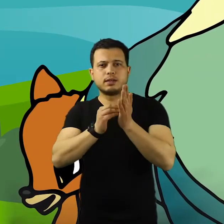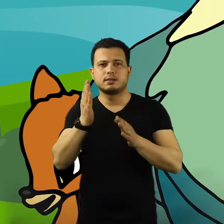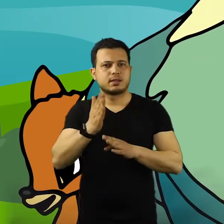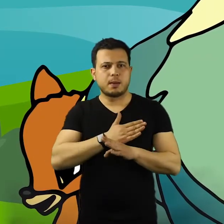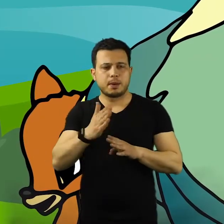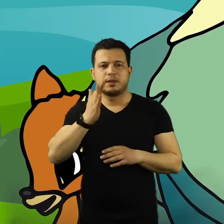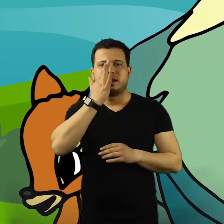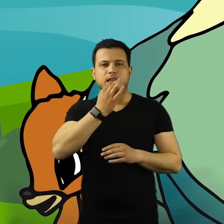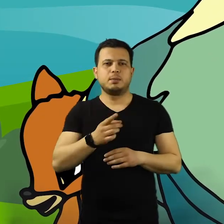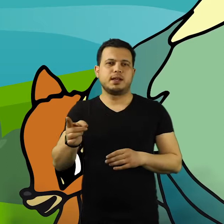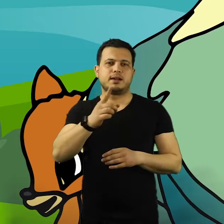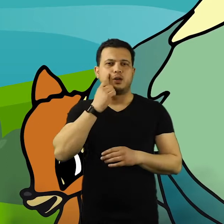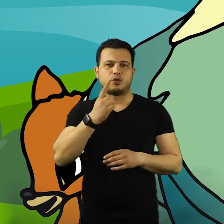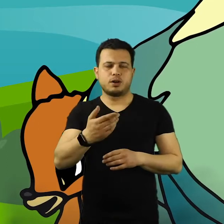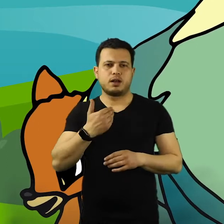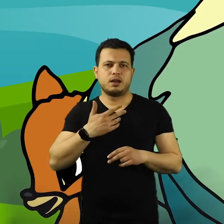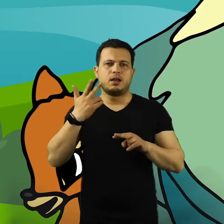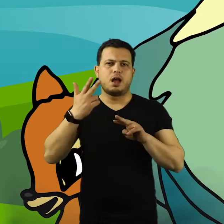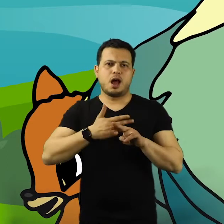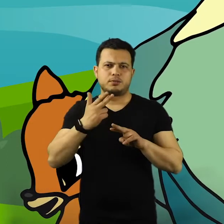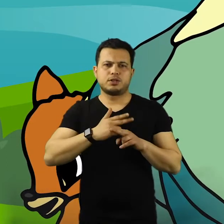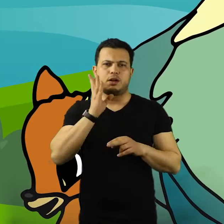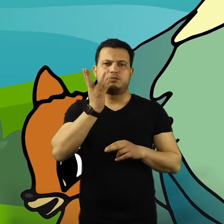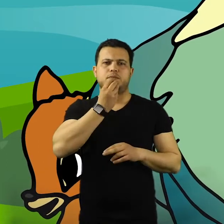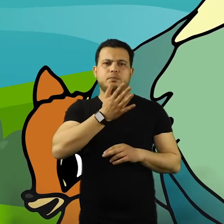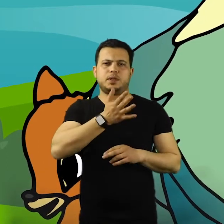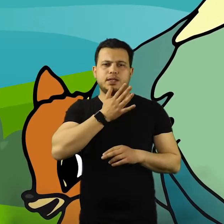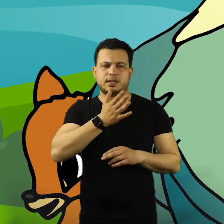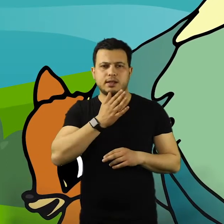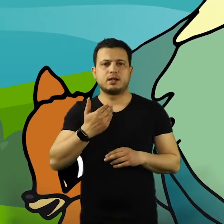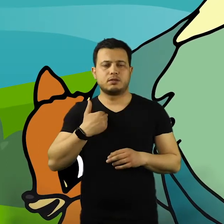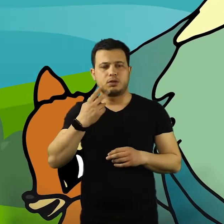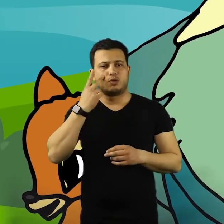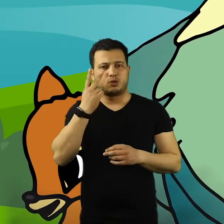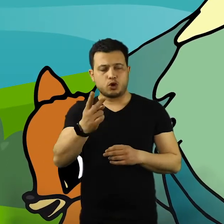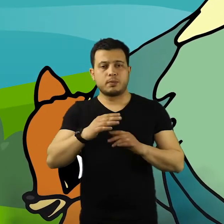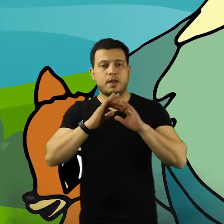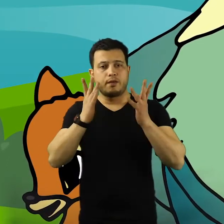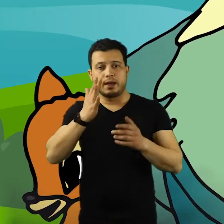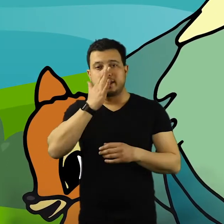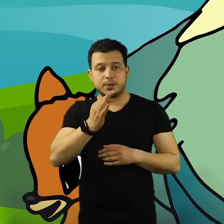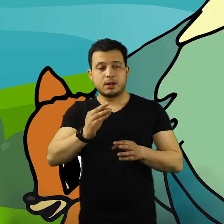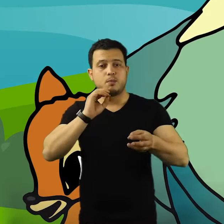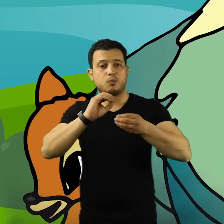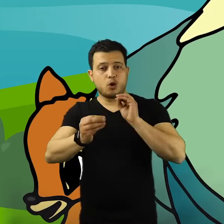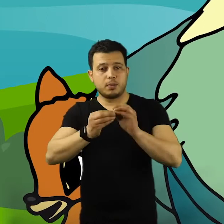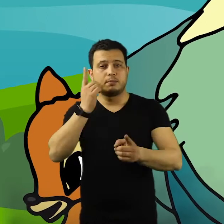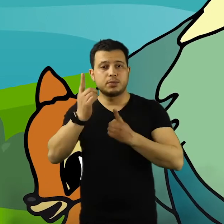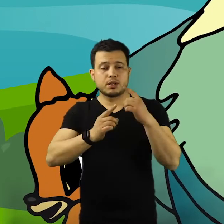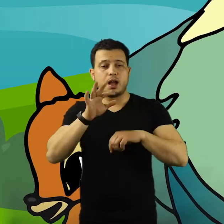Kimilerine göre ermişler, evliyalar yurdu Kimilerine göre dertlere deva,